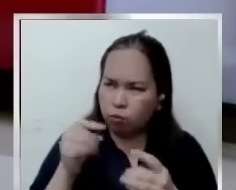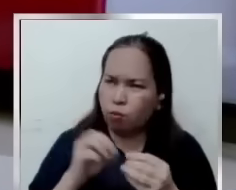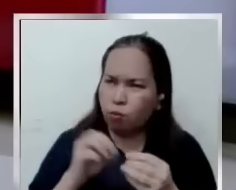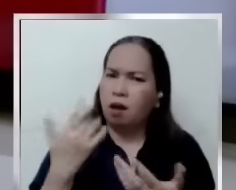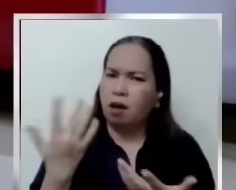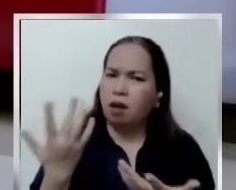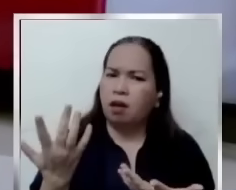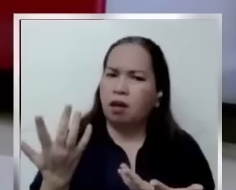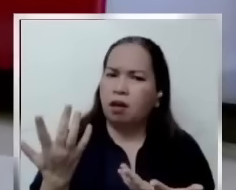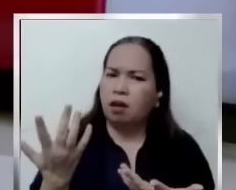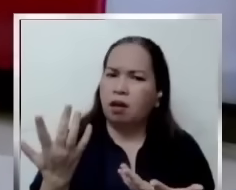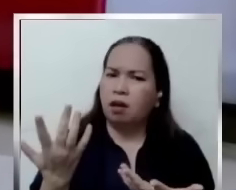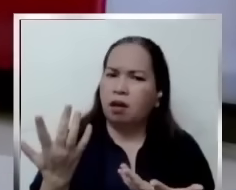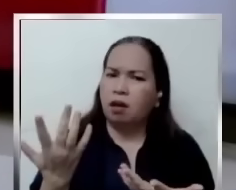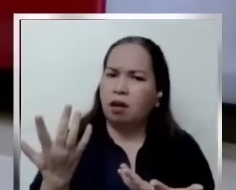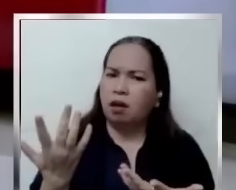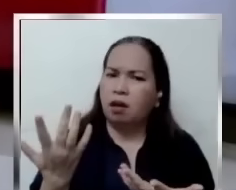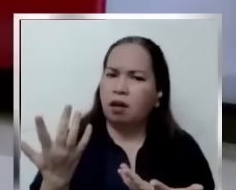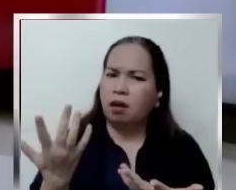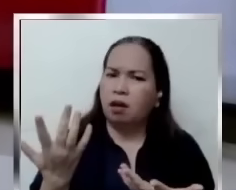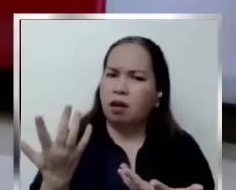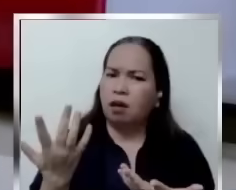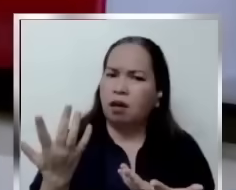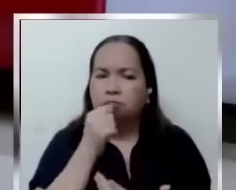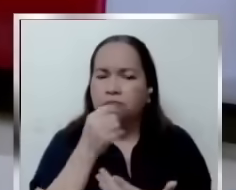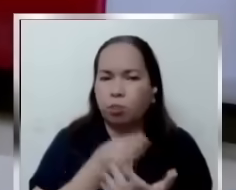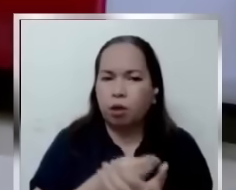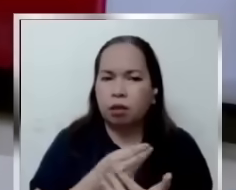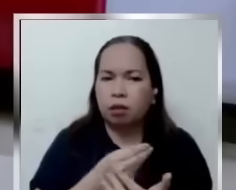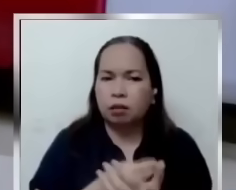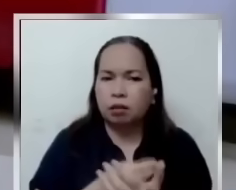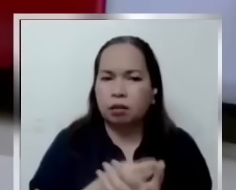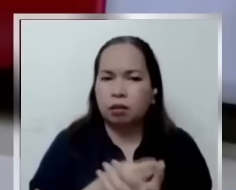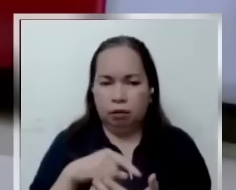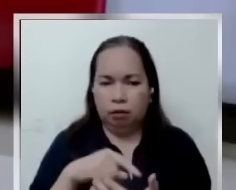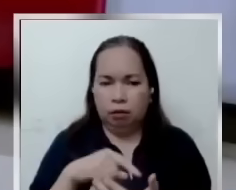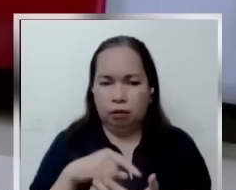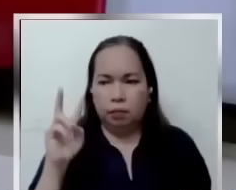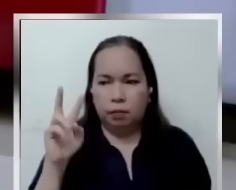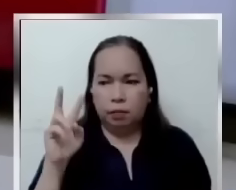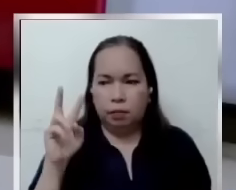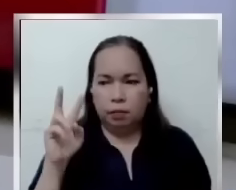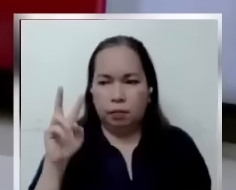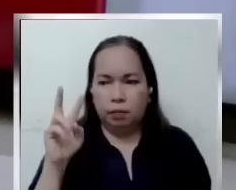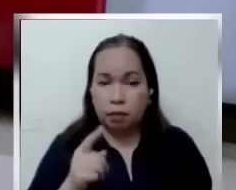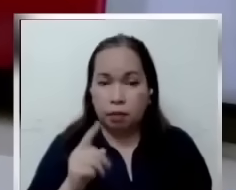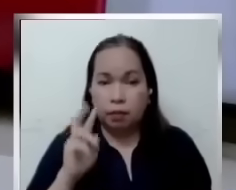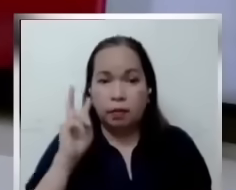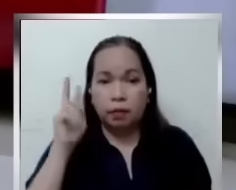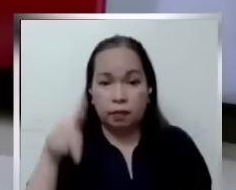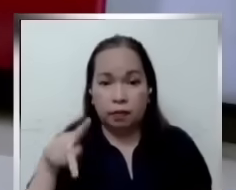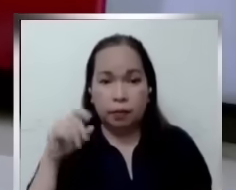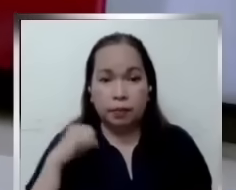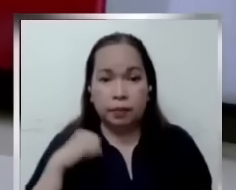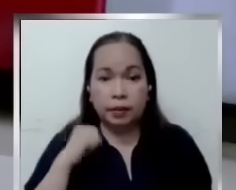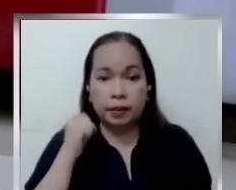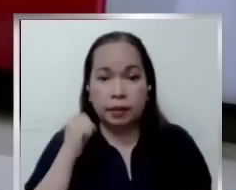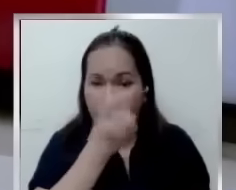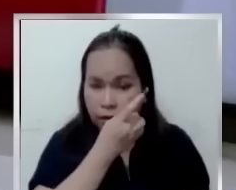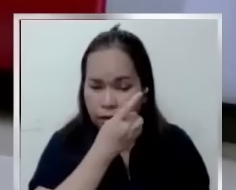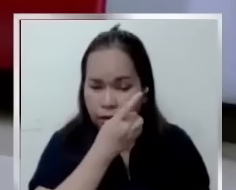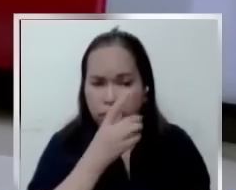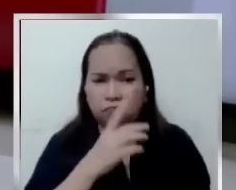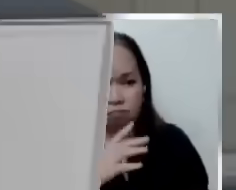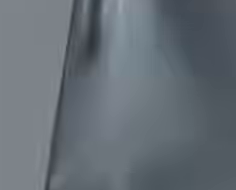sa confidential fund ng OVP. Giit ni Vice President Sara Duterte, walang irregular sa kanilang paggamit ng pondo. Nakatutok si Ian